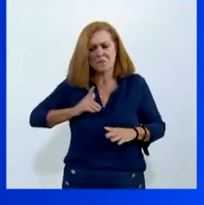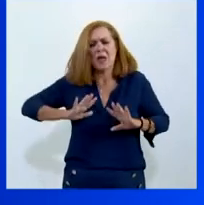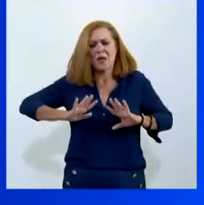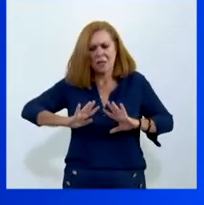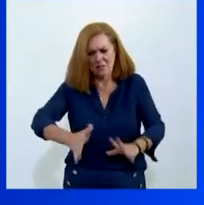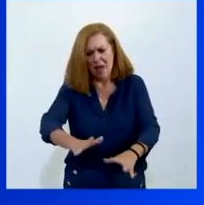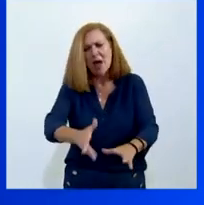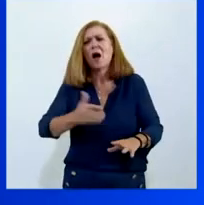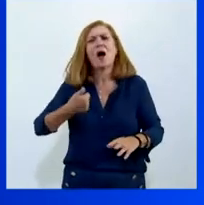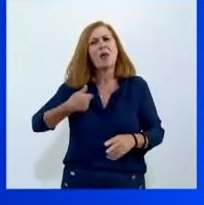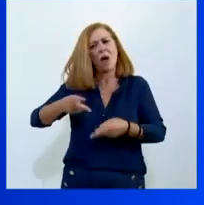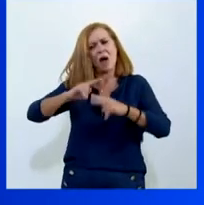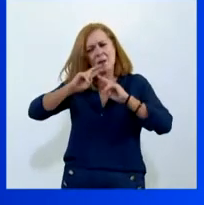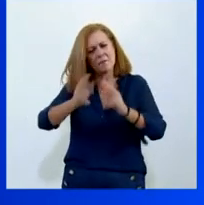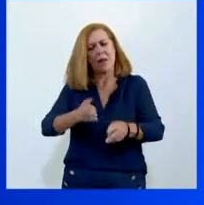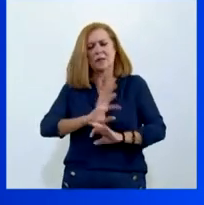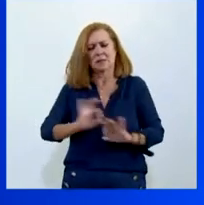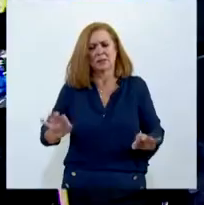σε θέση να έχουμε ανάδοχο.